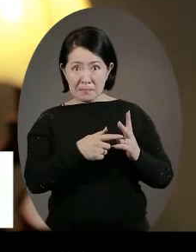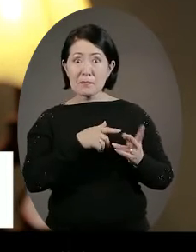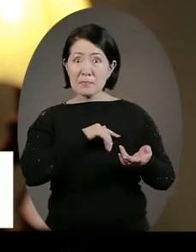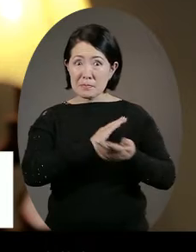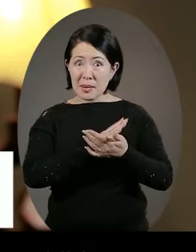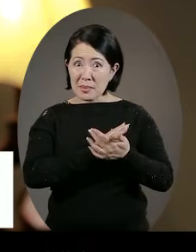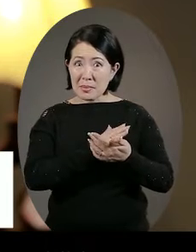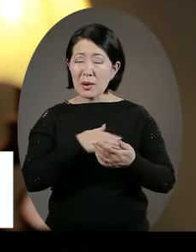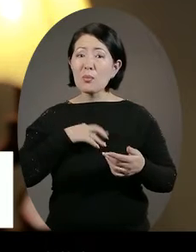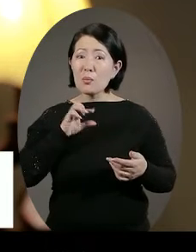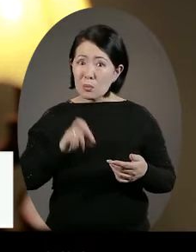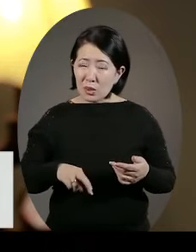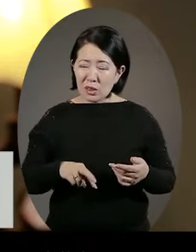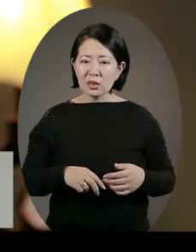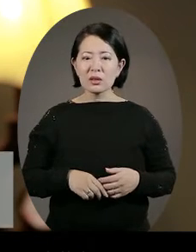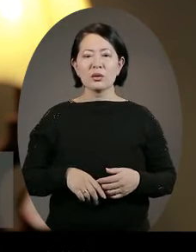бол